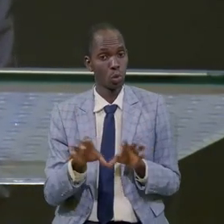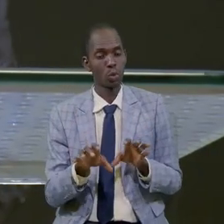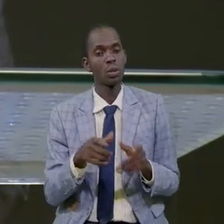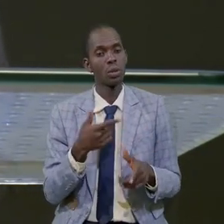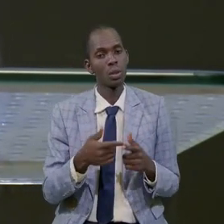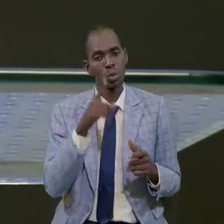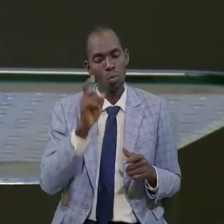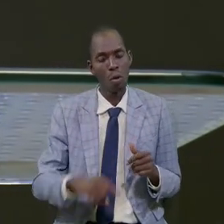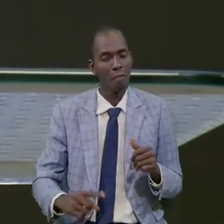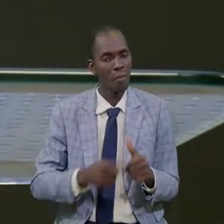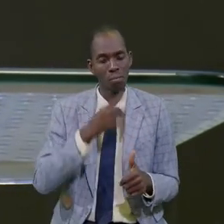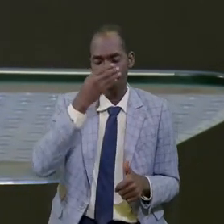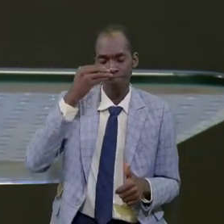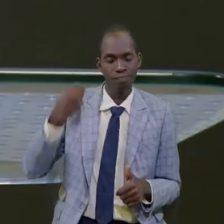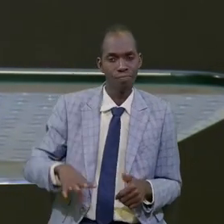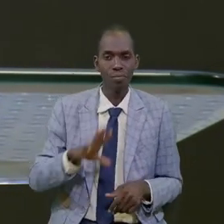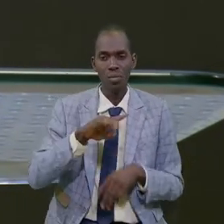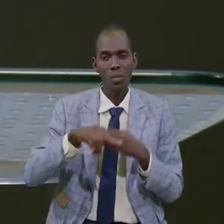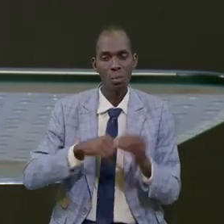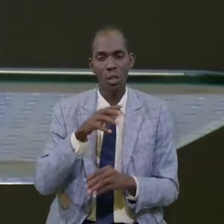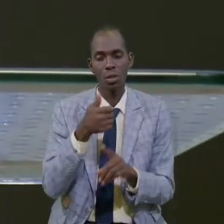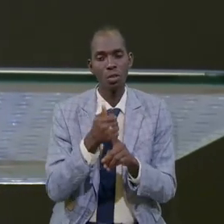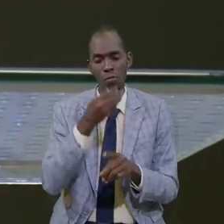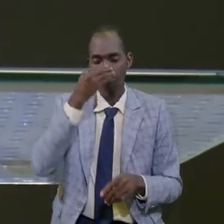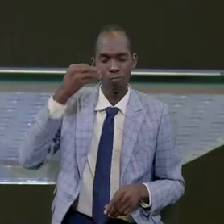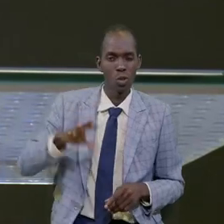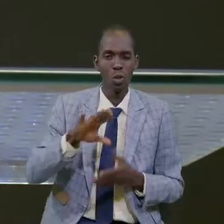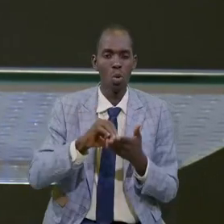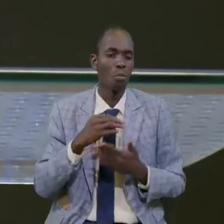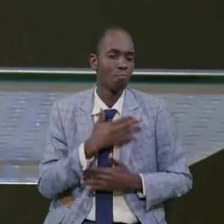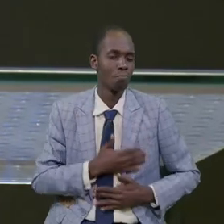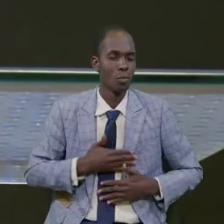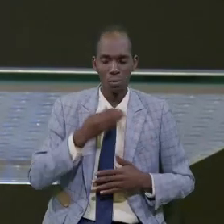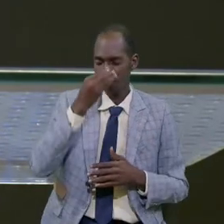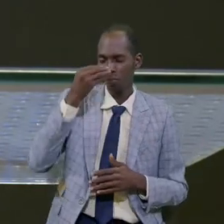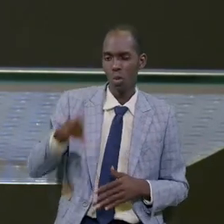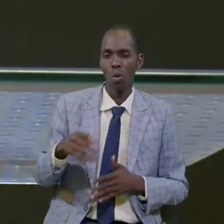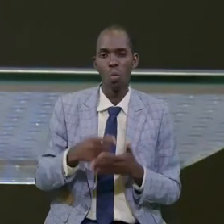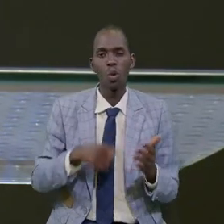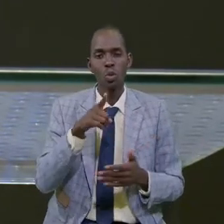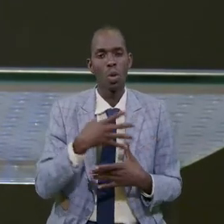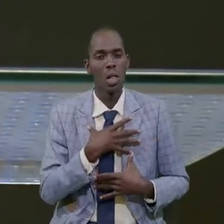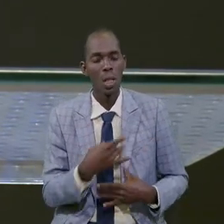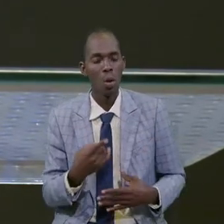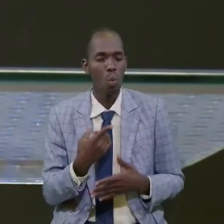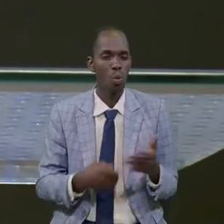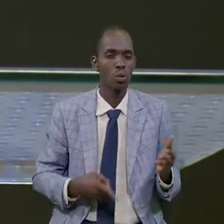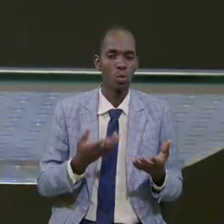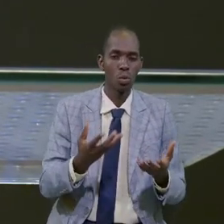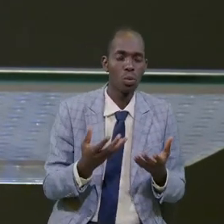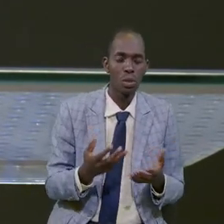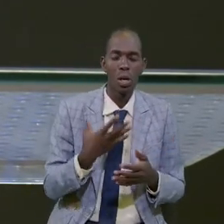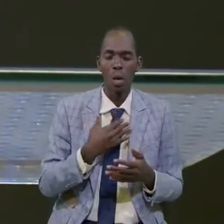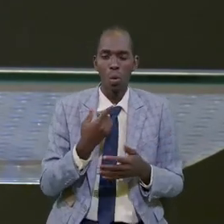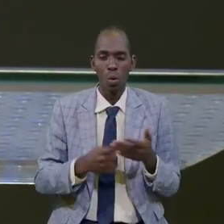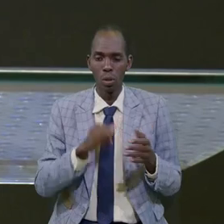oublier. Nous devons oublier notre plaisir. Nous devons oublier ce que nous aimons, ce que nous voulons. Et